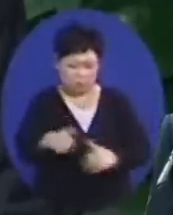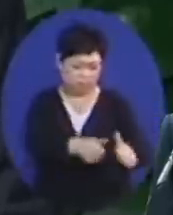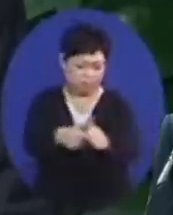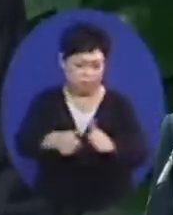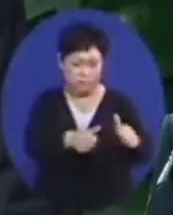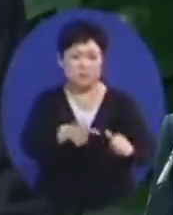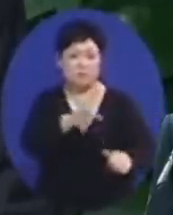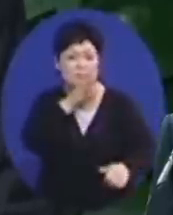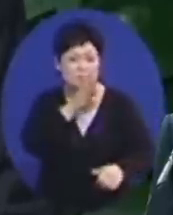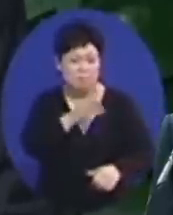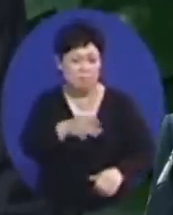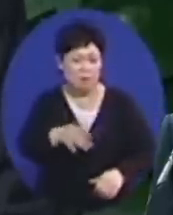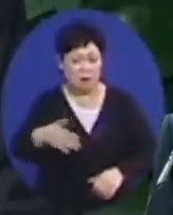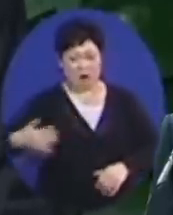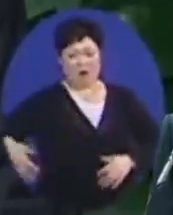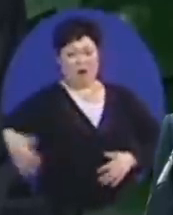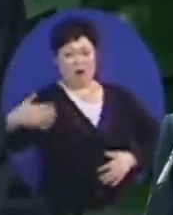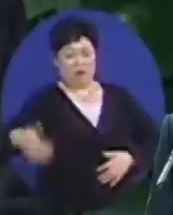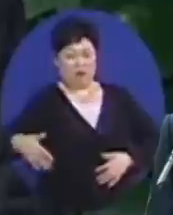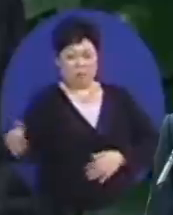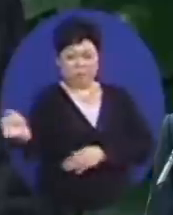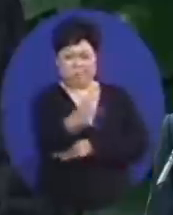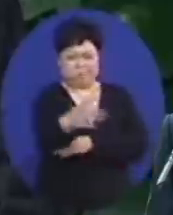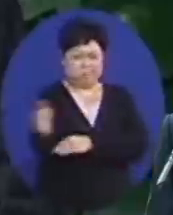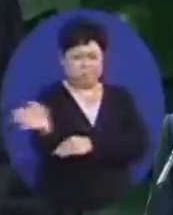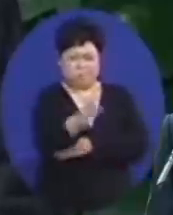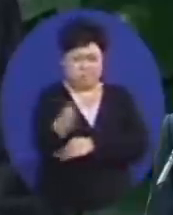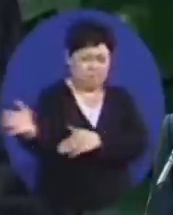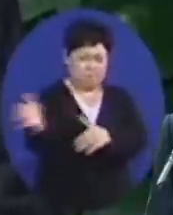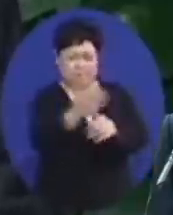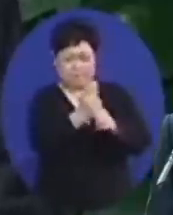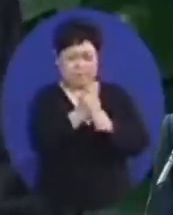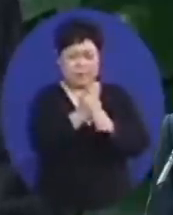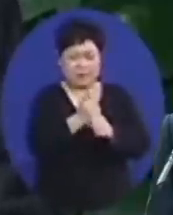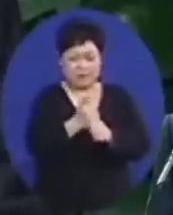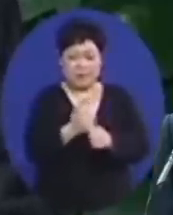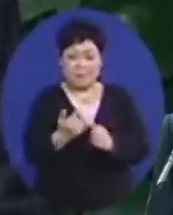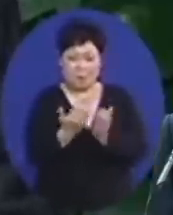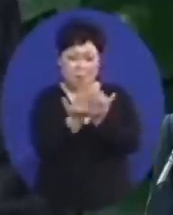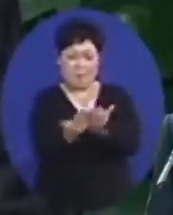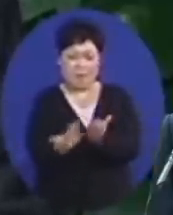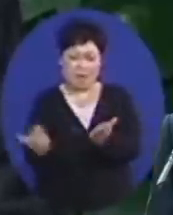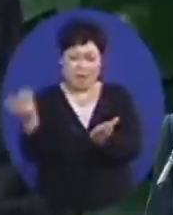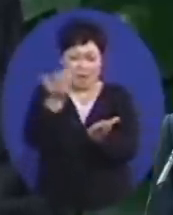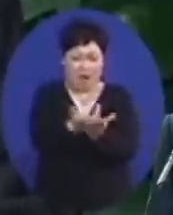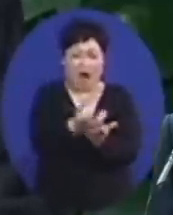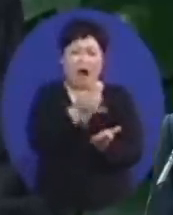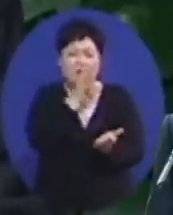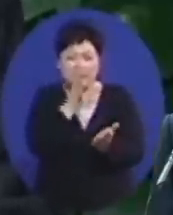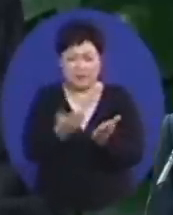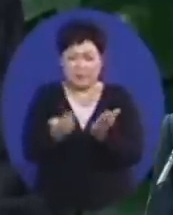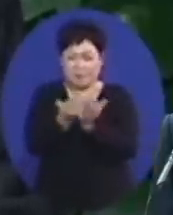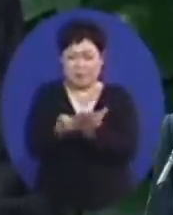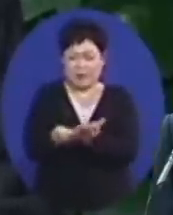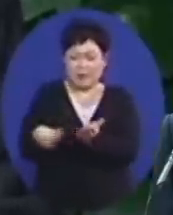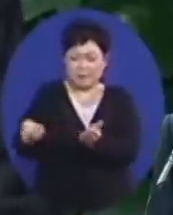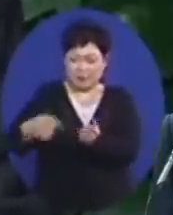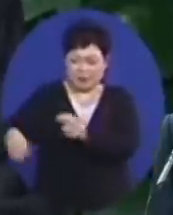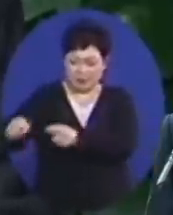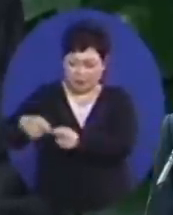정말 큼직한 고기를 잡았어요. 너무 커서 배에 실을 수가 없어서 배 옆에다 묶었습니다. 그리고